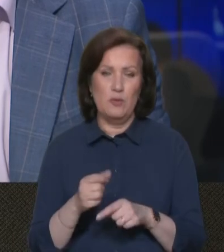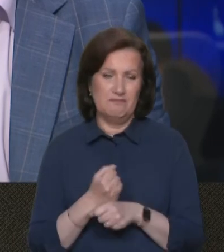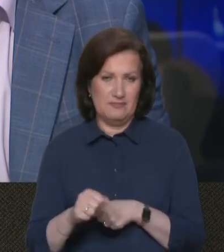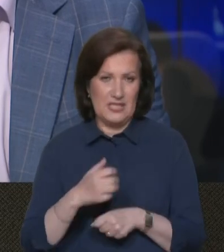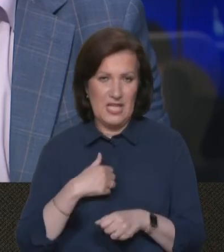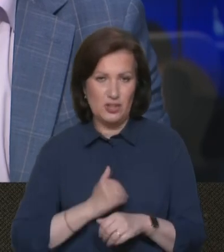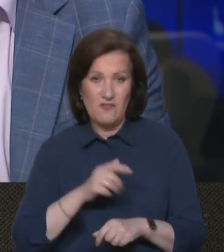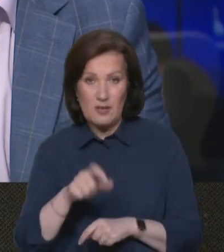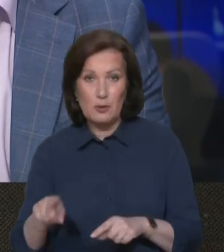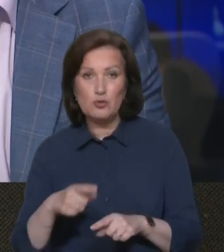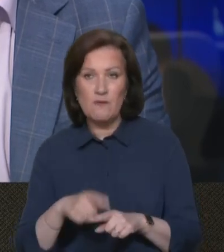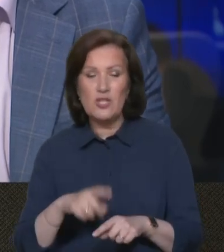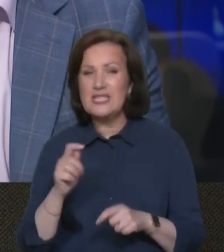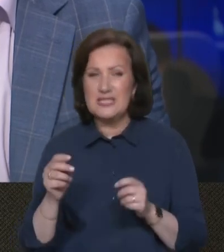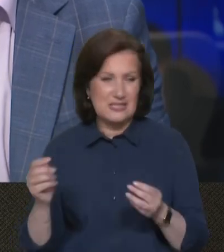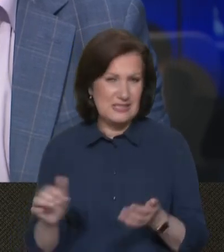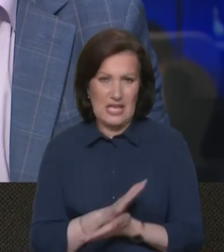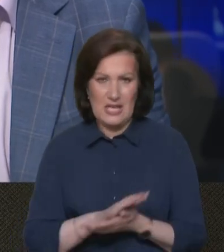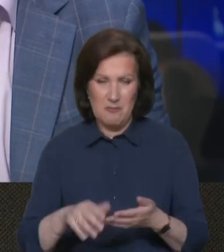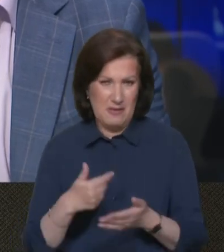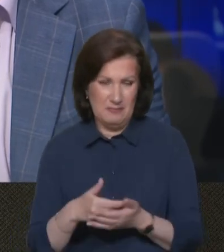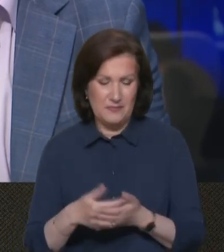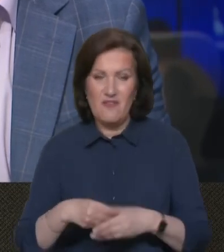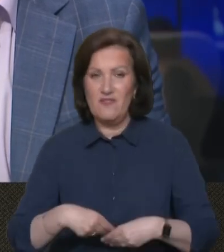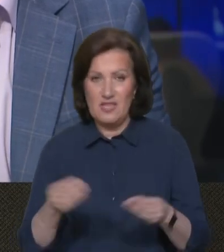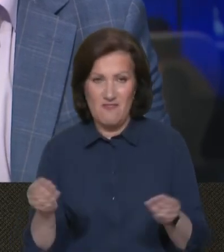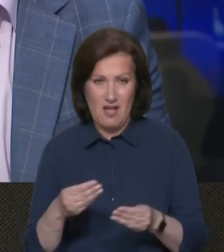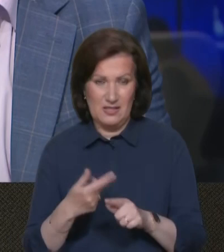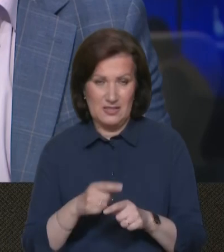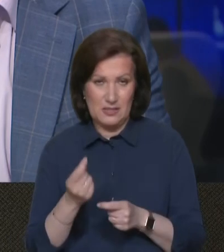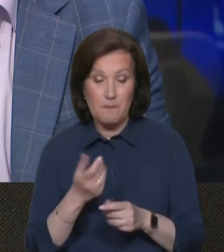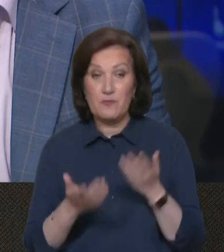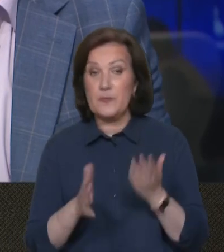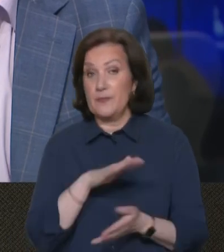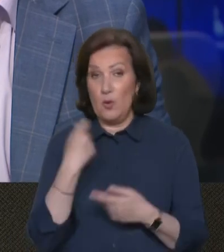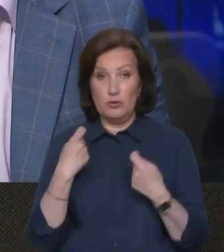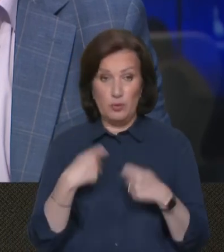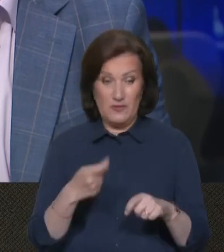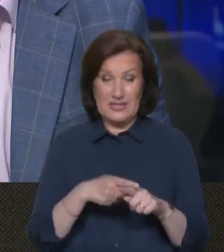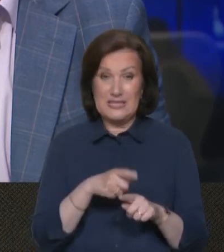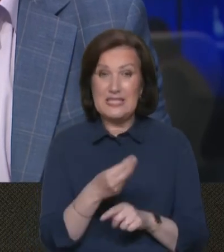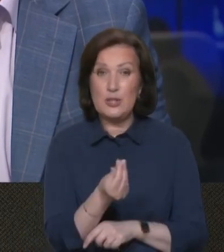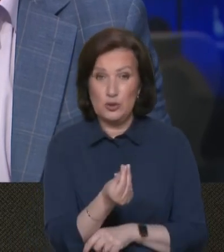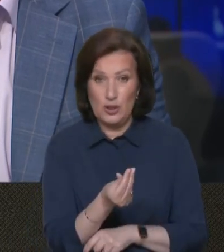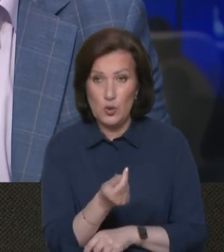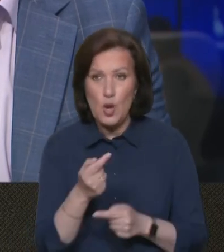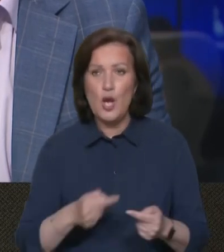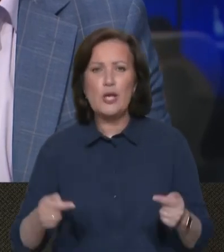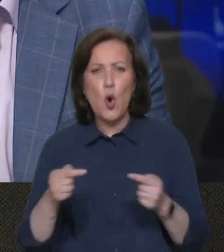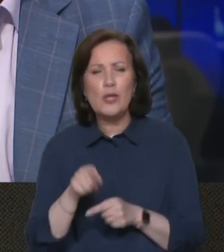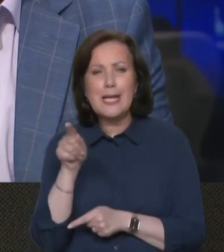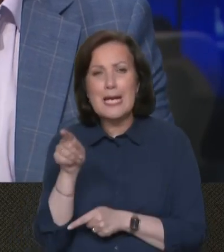наших фермерів, просто щоб вони задарма віддавали це зерно. І наведу приклад. Якщо ти не хочеш продавати за цією ціною і